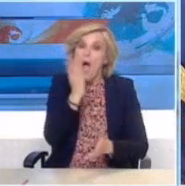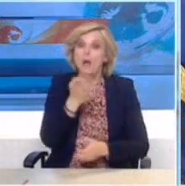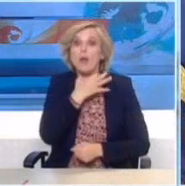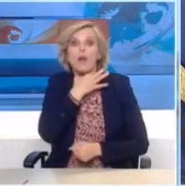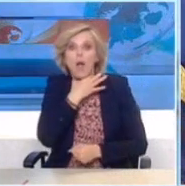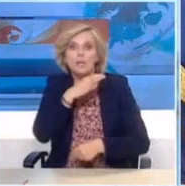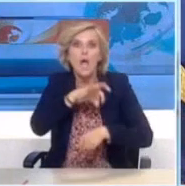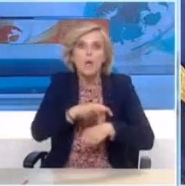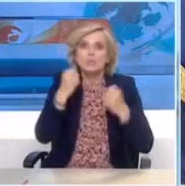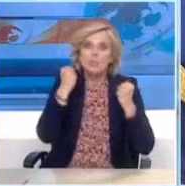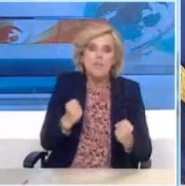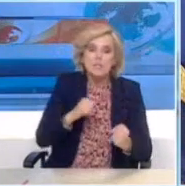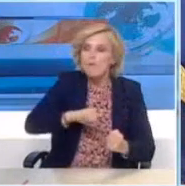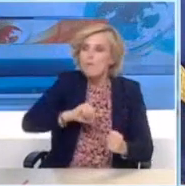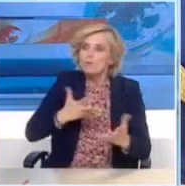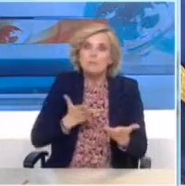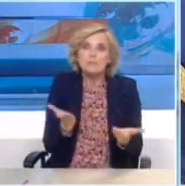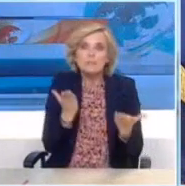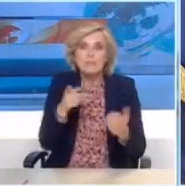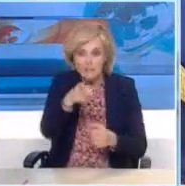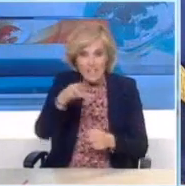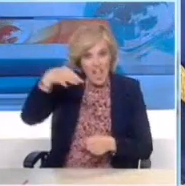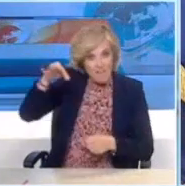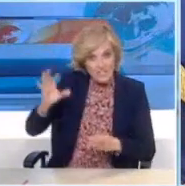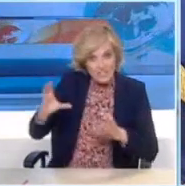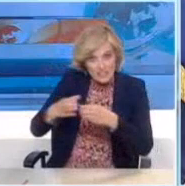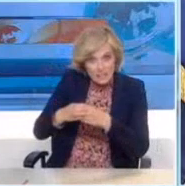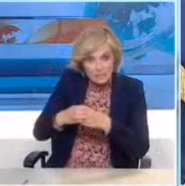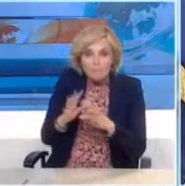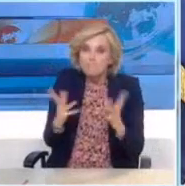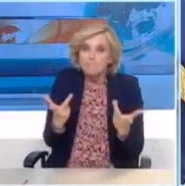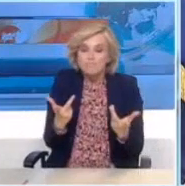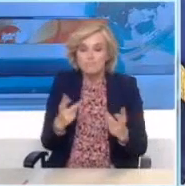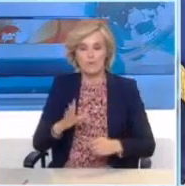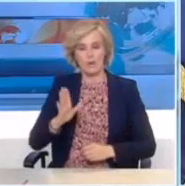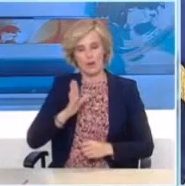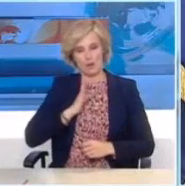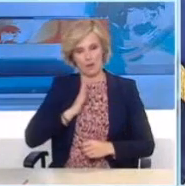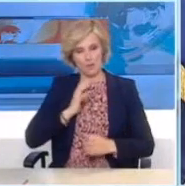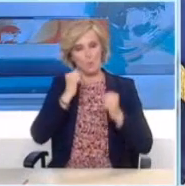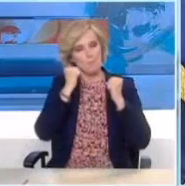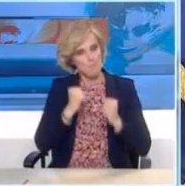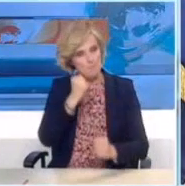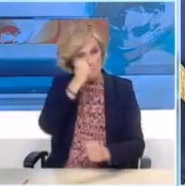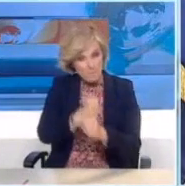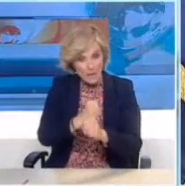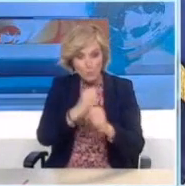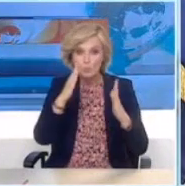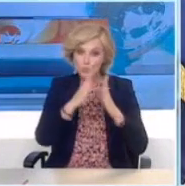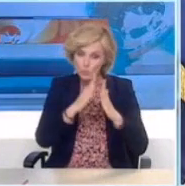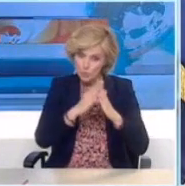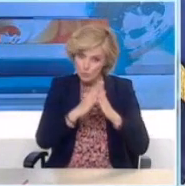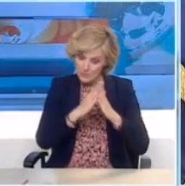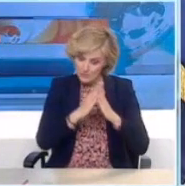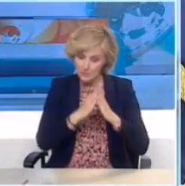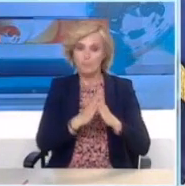σε ευπαθείς ομάδες. Νομίζω αυτό που είπα για τους ανθρώπους που μένουν σπίτι, το είπα για αυτό το λόγο, γιατί λίγα λεπτά πριν μπω στην